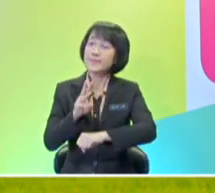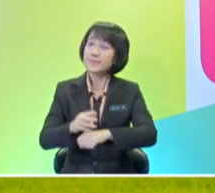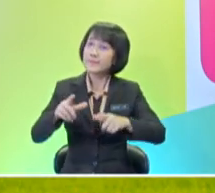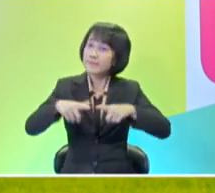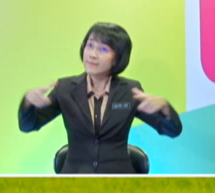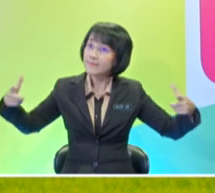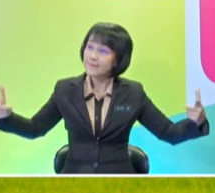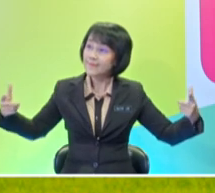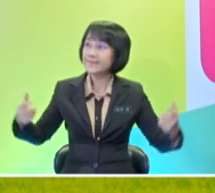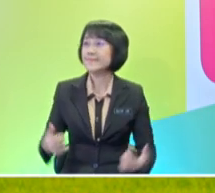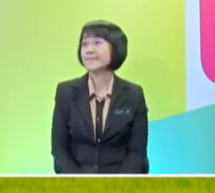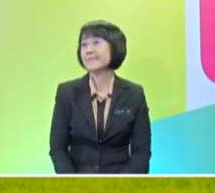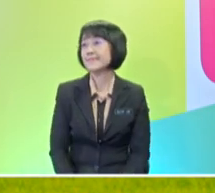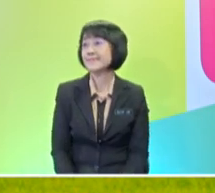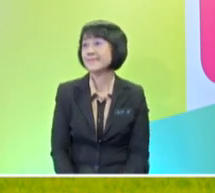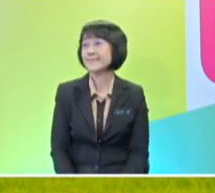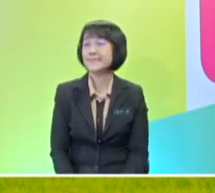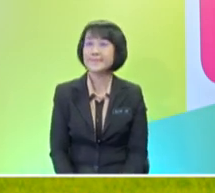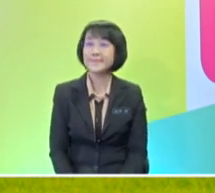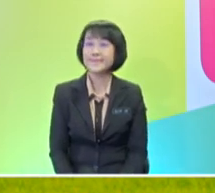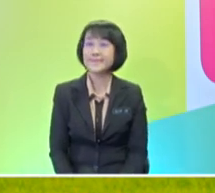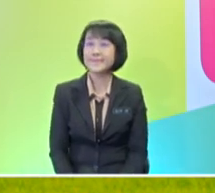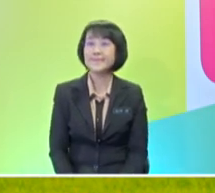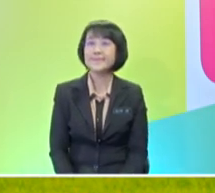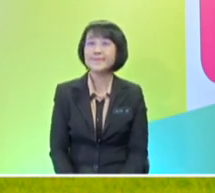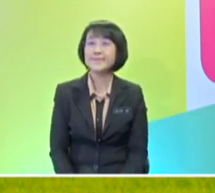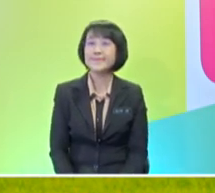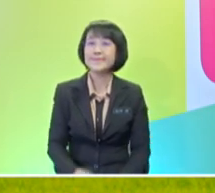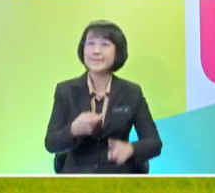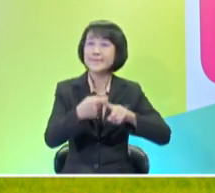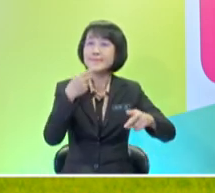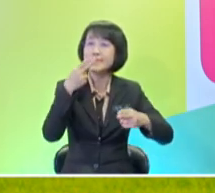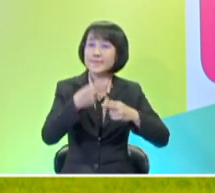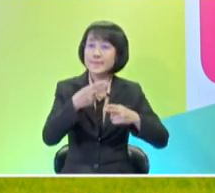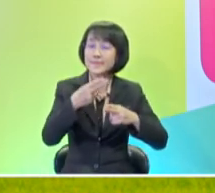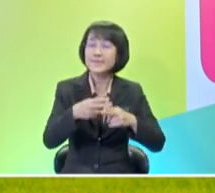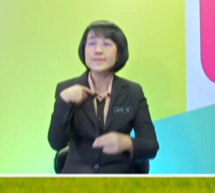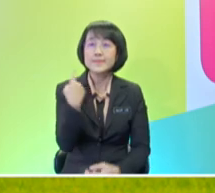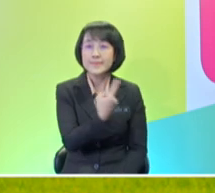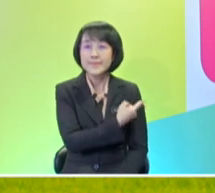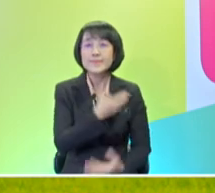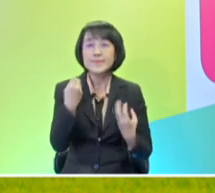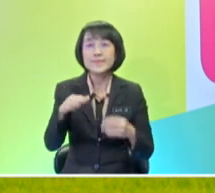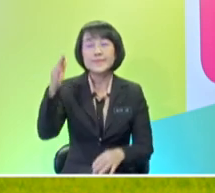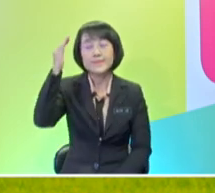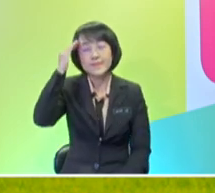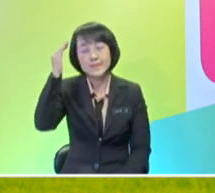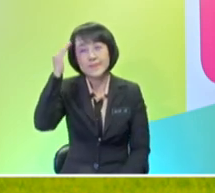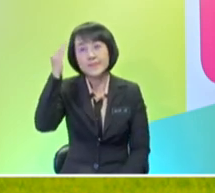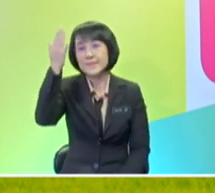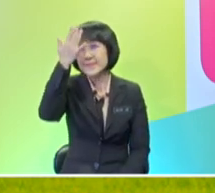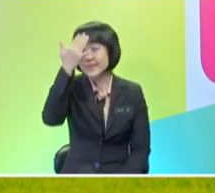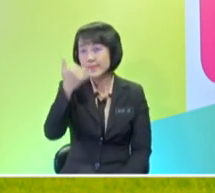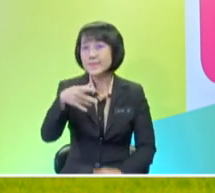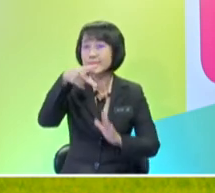saya sih dari segi nama pun kita tidak boleh agak Kenapa permainan ini dinamakan sebagai permainan kawasan